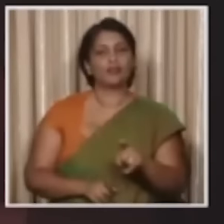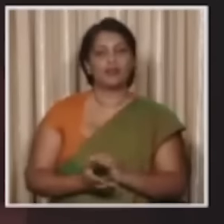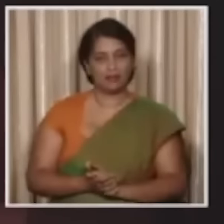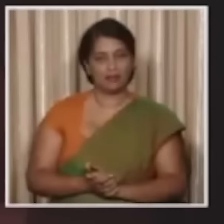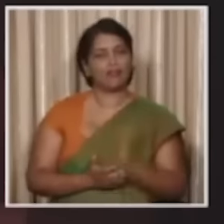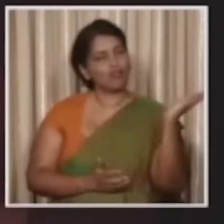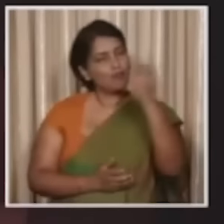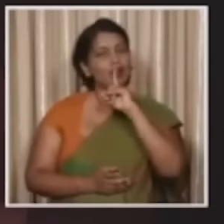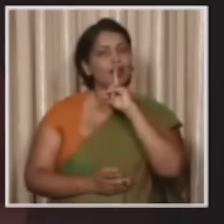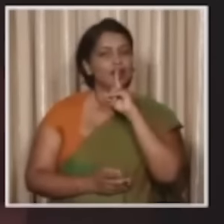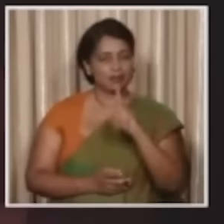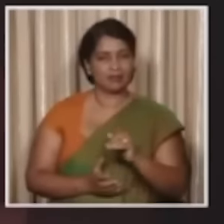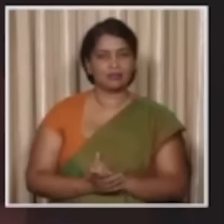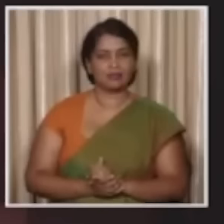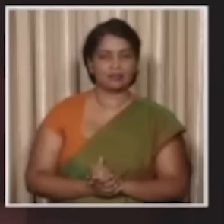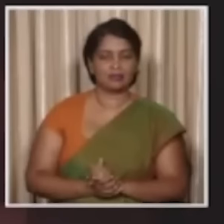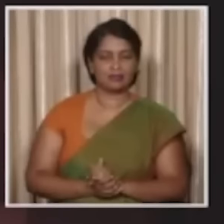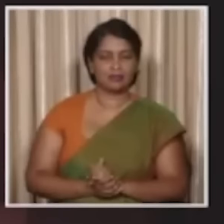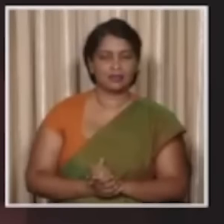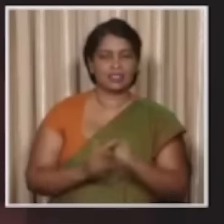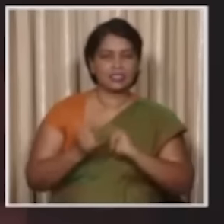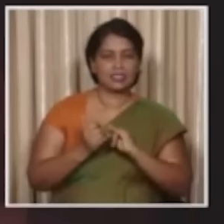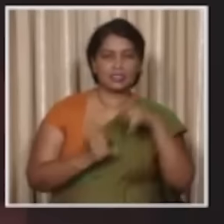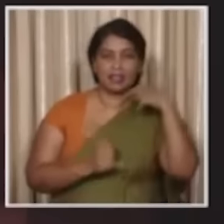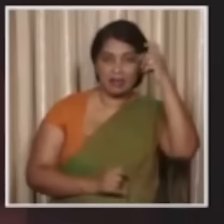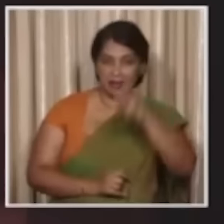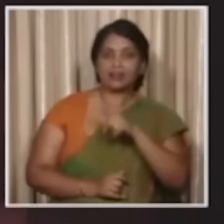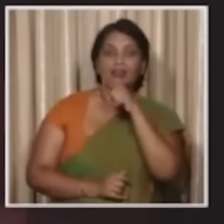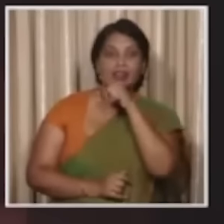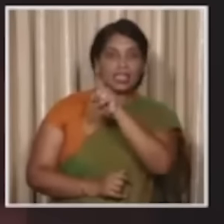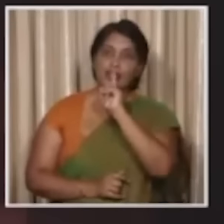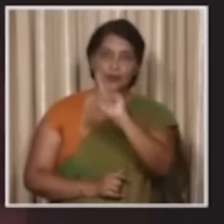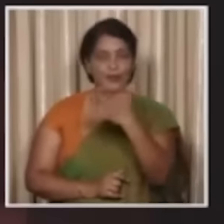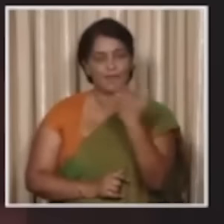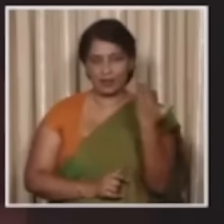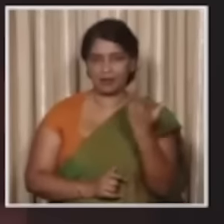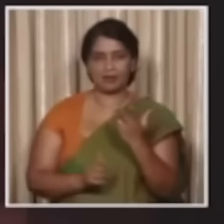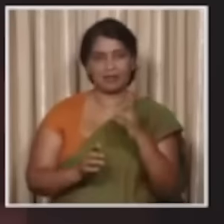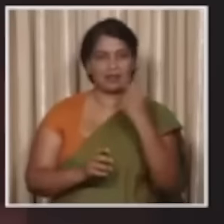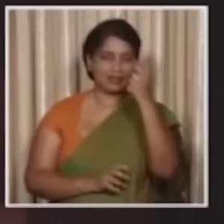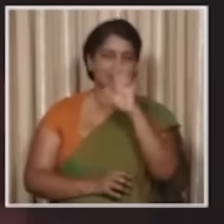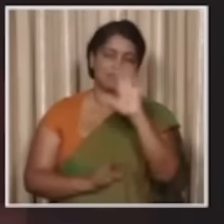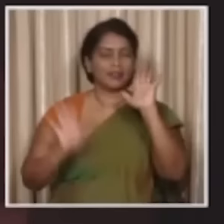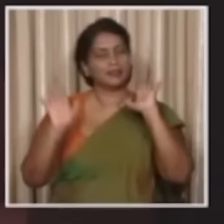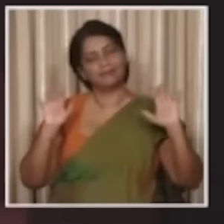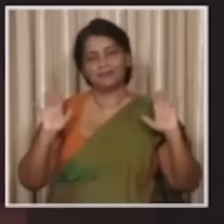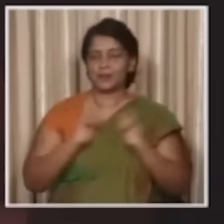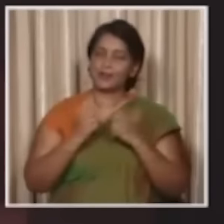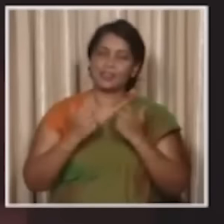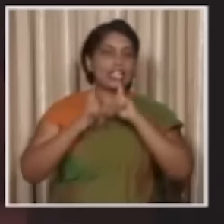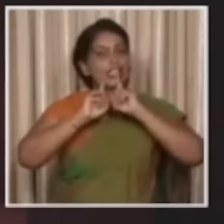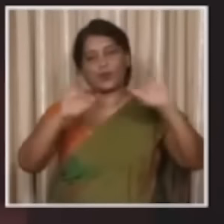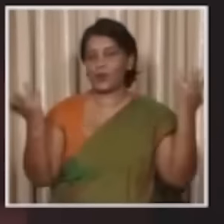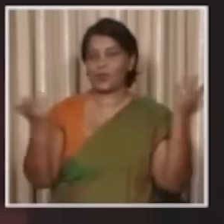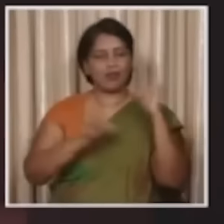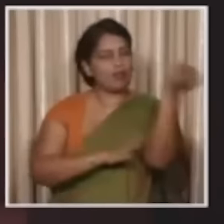ඔක්කොම කිව්වා ඒක මේ මේ අපේ සීත මැතිණියකින් අහන්න එතුමිය නොකිව්වා නෑ 2009 හරි කමන්නේ කවුරුත් කිව්වේ නැහැ